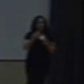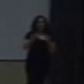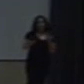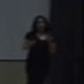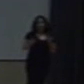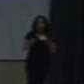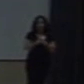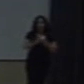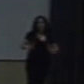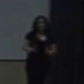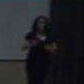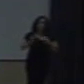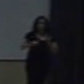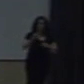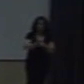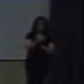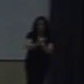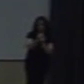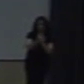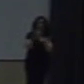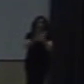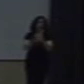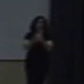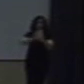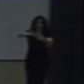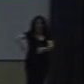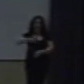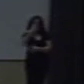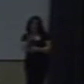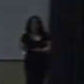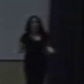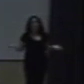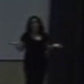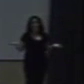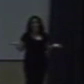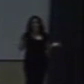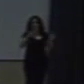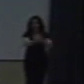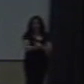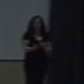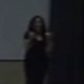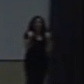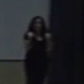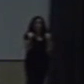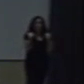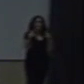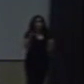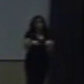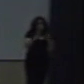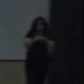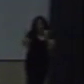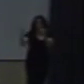és pertinent de parlar en general de la responsabilitat social d'aquest sector que és la televisió.